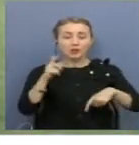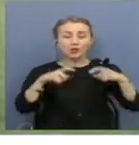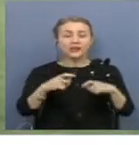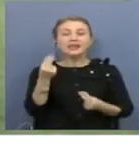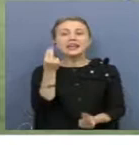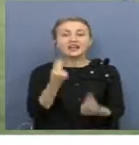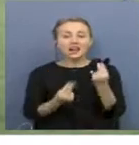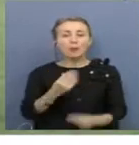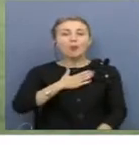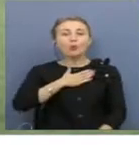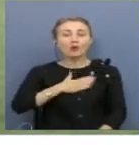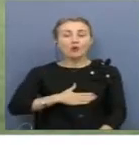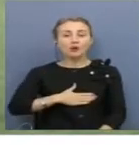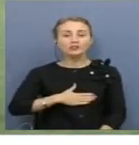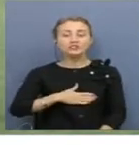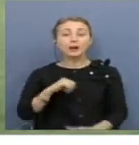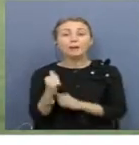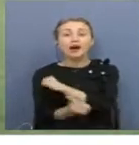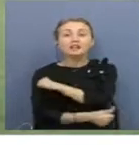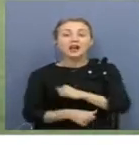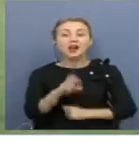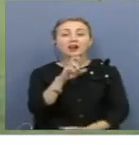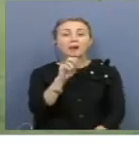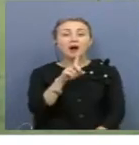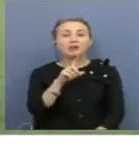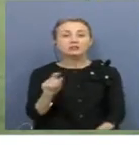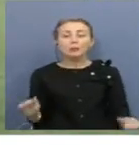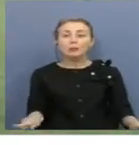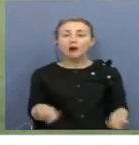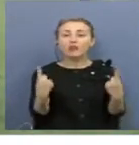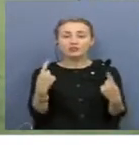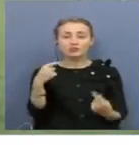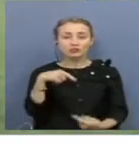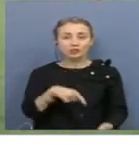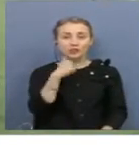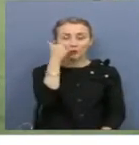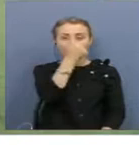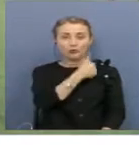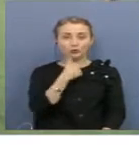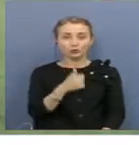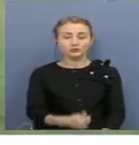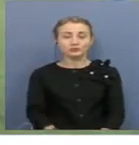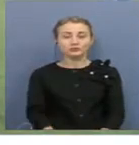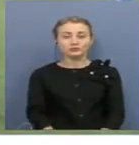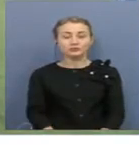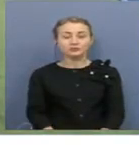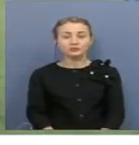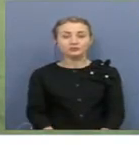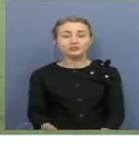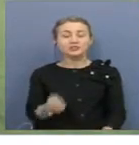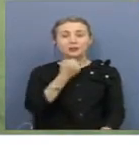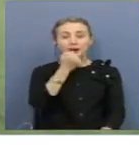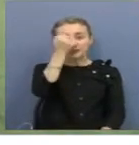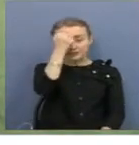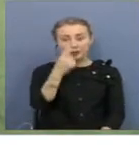Қазақстан чемпионаты өтуде. Бүгін біз негізгі қарсыластарымыздың бірі Нұрсұлтан қаласынан келген қыздармен ойнап жатырмыз. Олар өте мықты